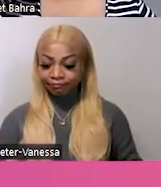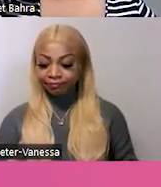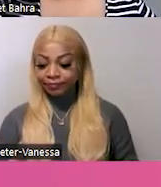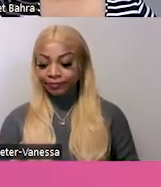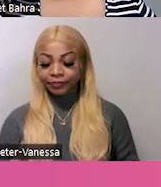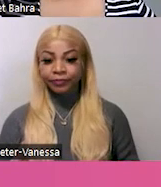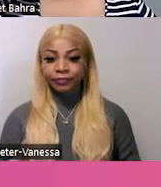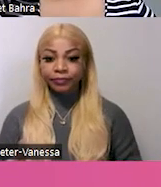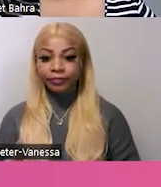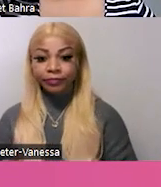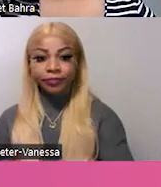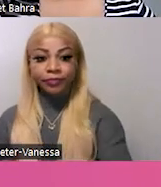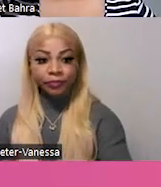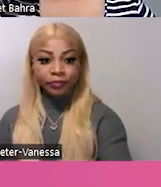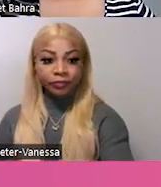de nos corps.